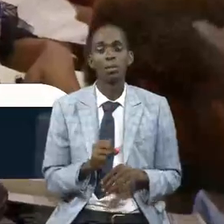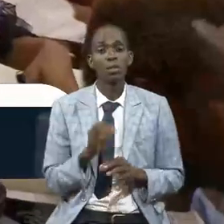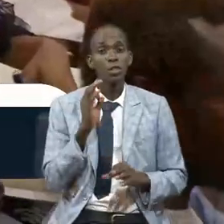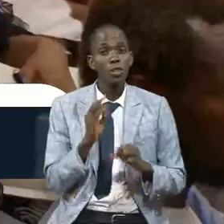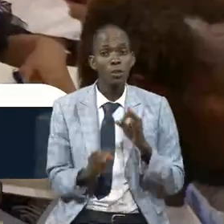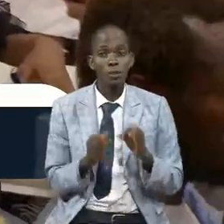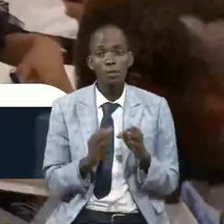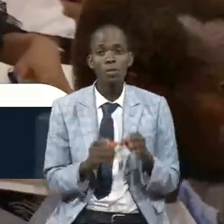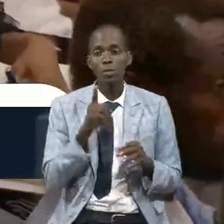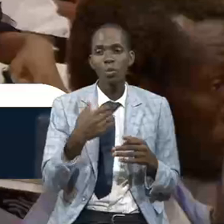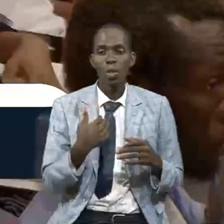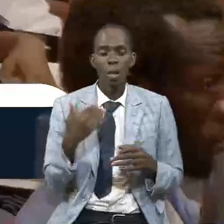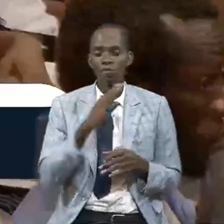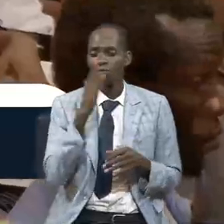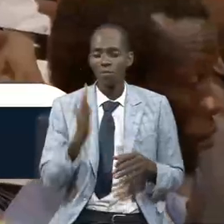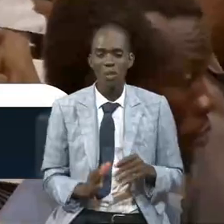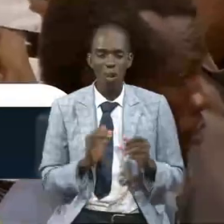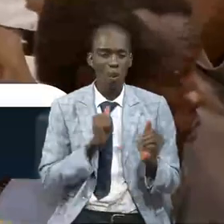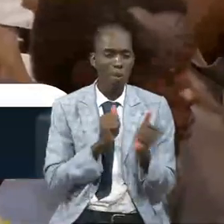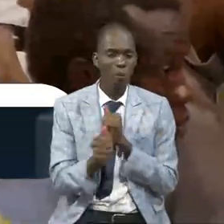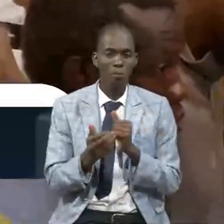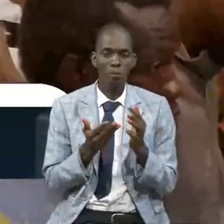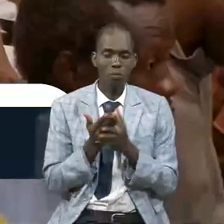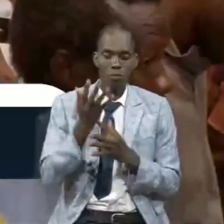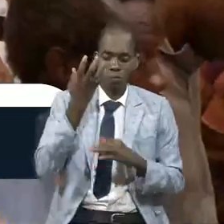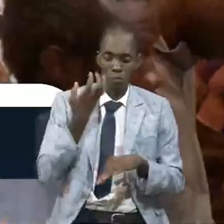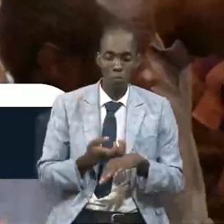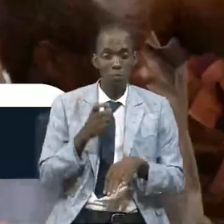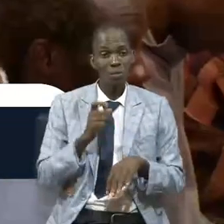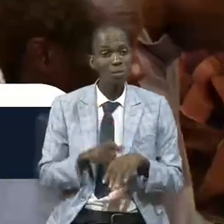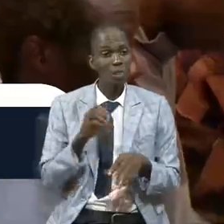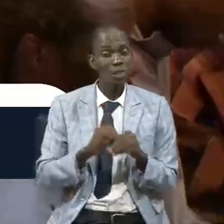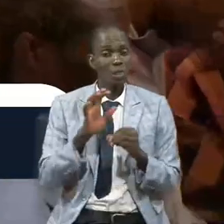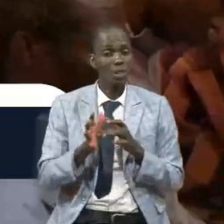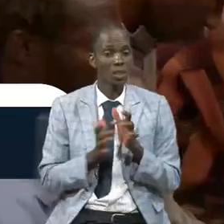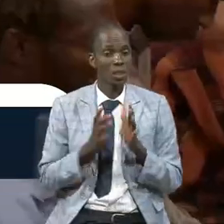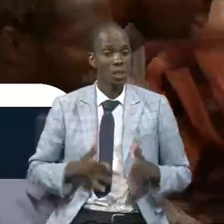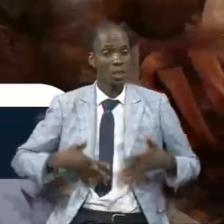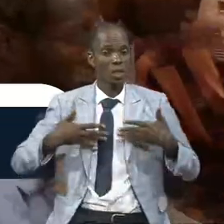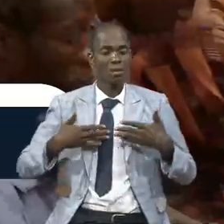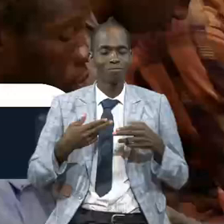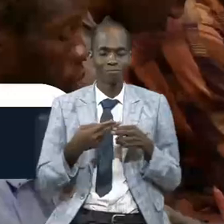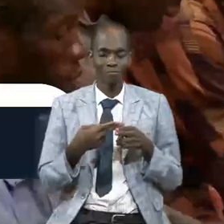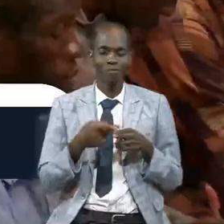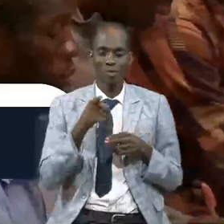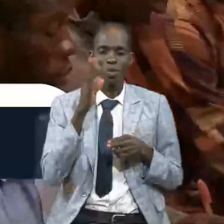Et si vous n'avez pas traversé des temps difficiles dans votre vie chrétienne, bientôt,